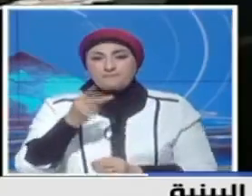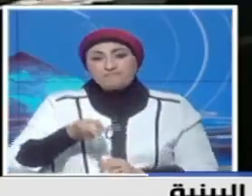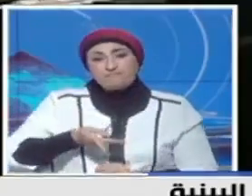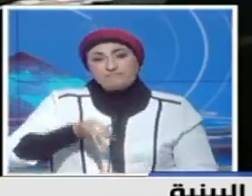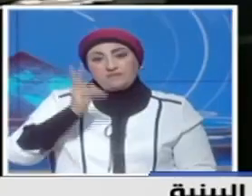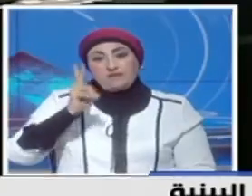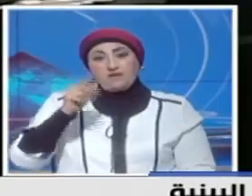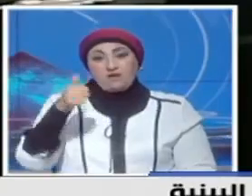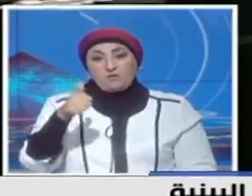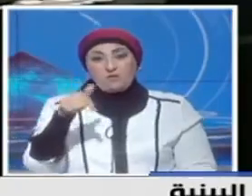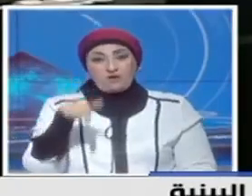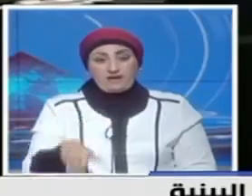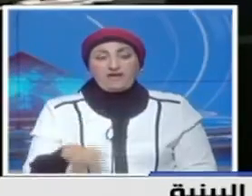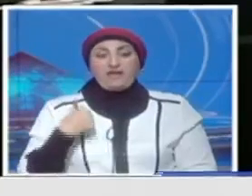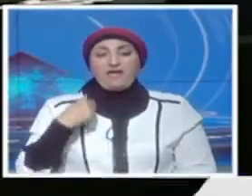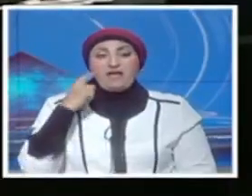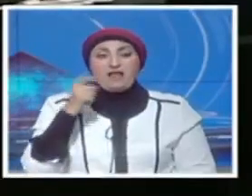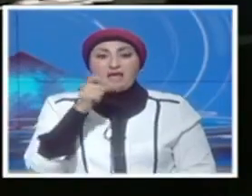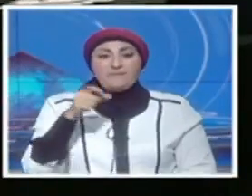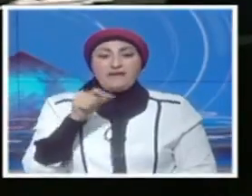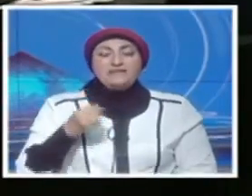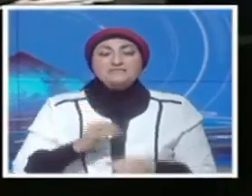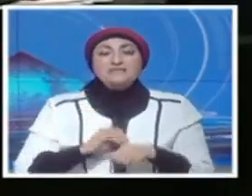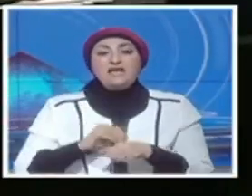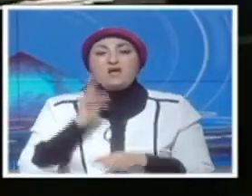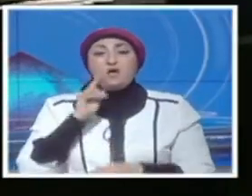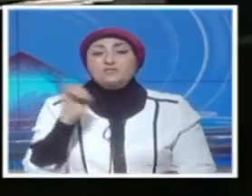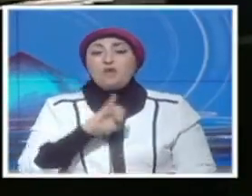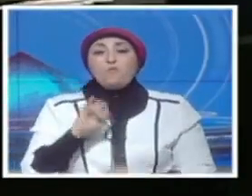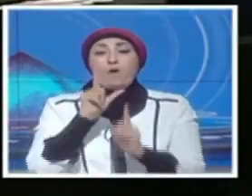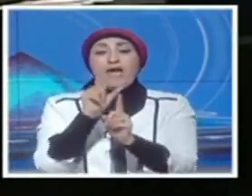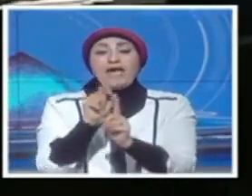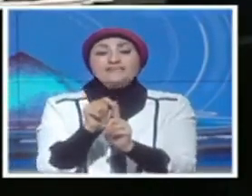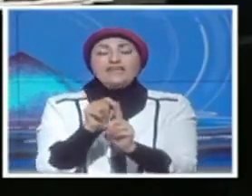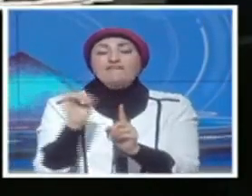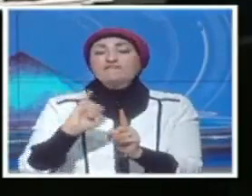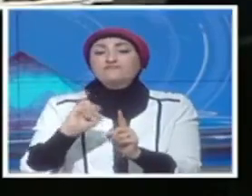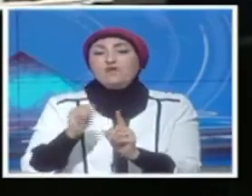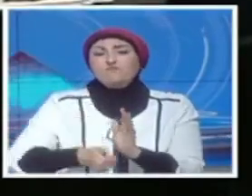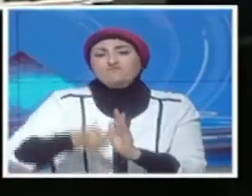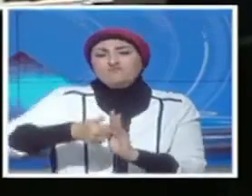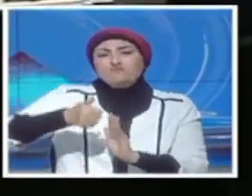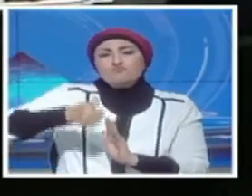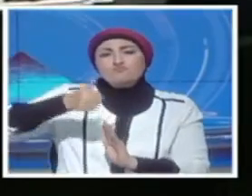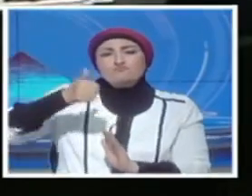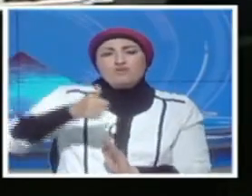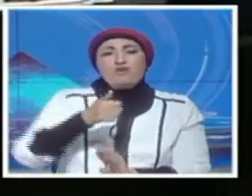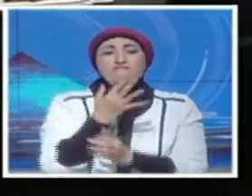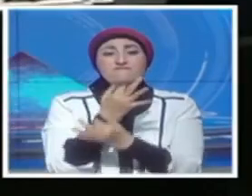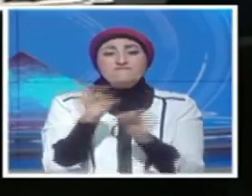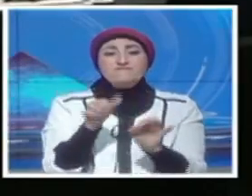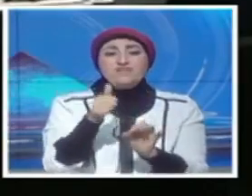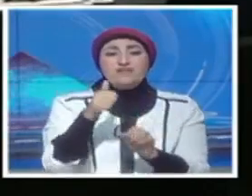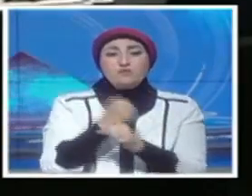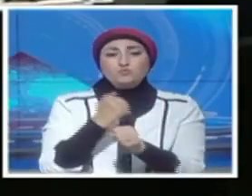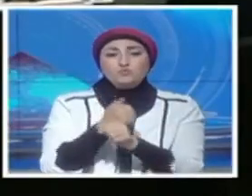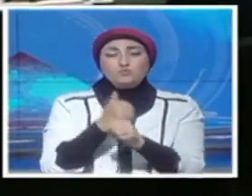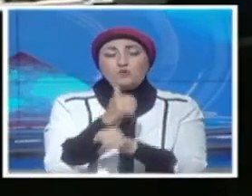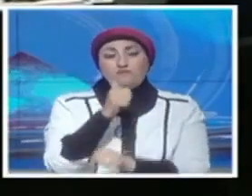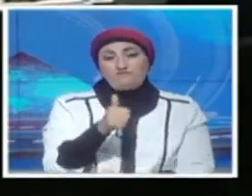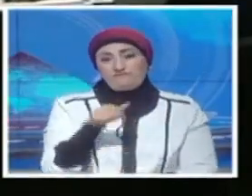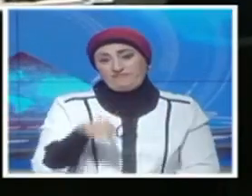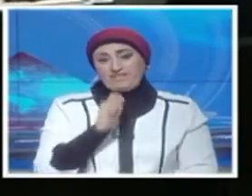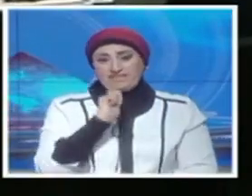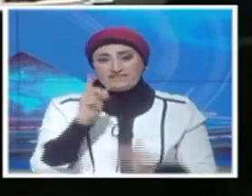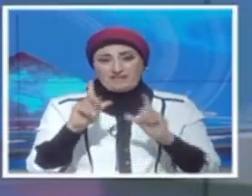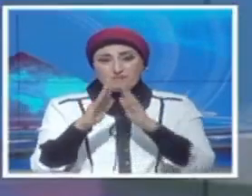العلمي وتنفيذ الأبحاث على أرض الواقع أحد الأهداف الأساسية لتحقيق الجودة الشاملة وتعزيز سوق العمل. هنا نحال،